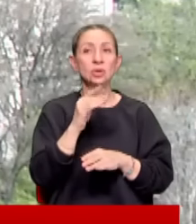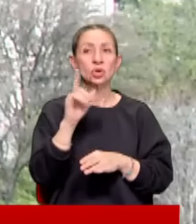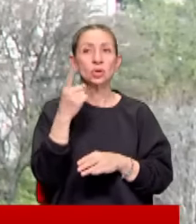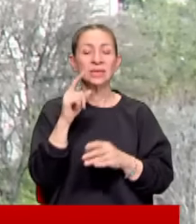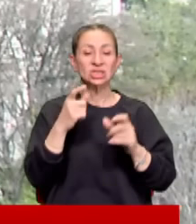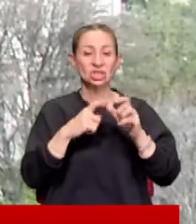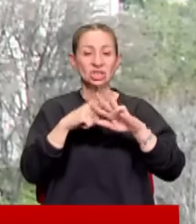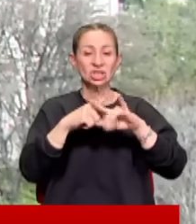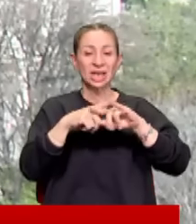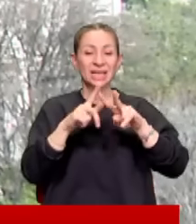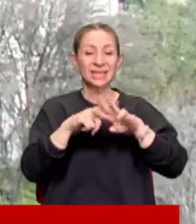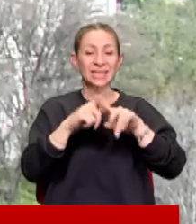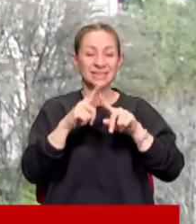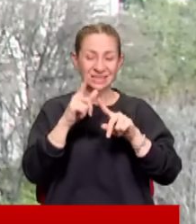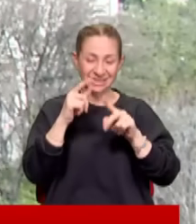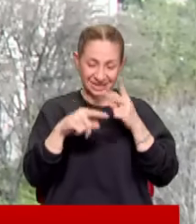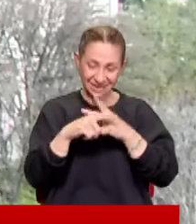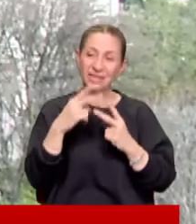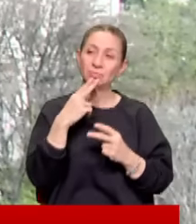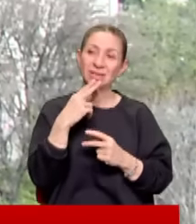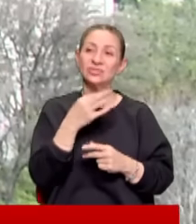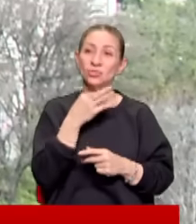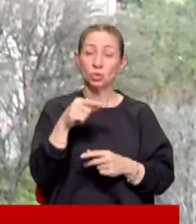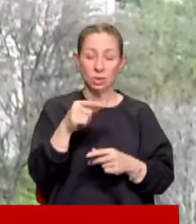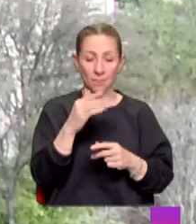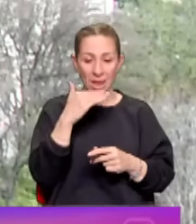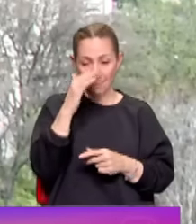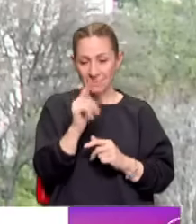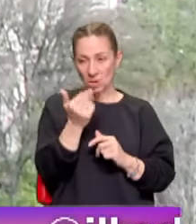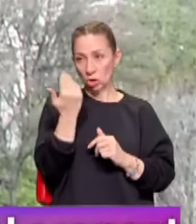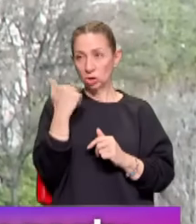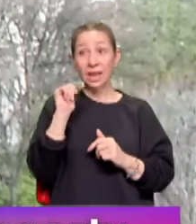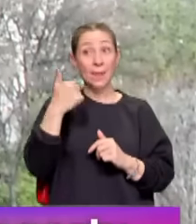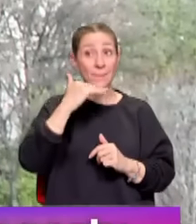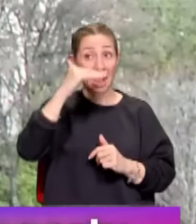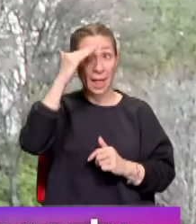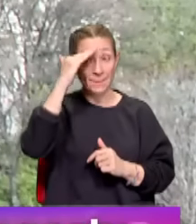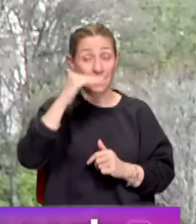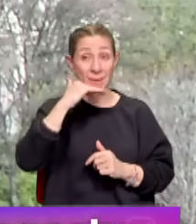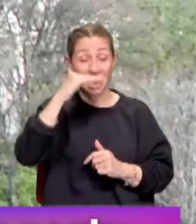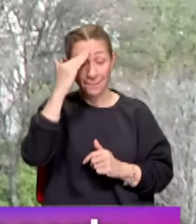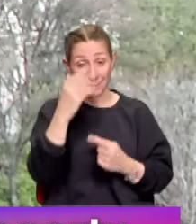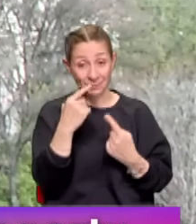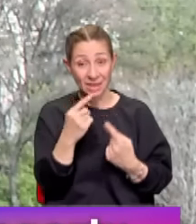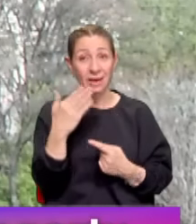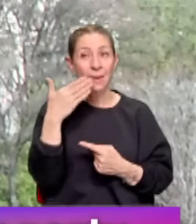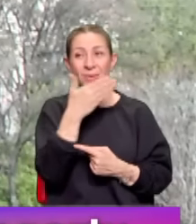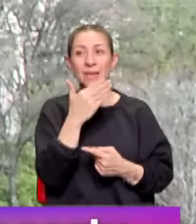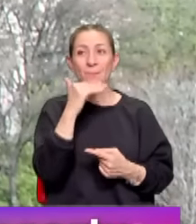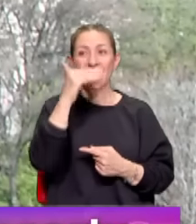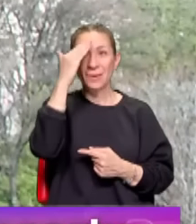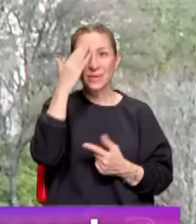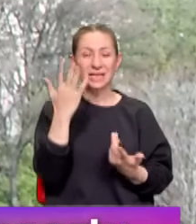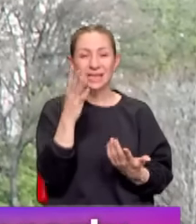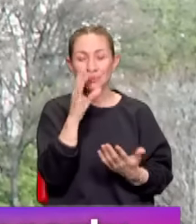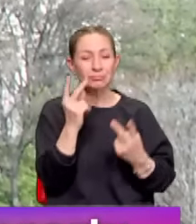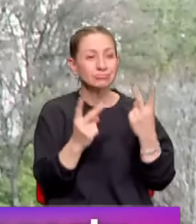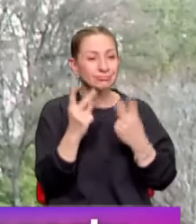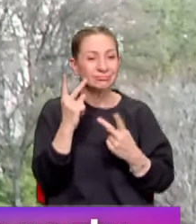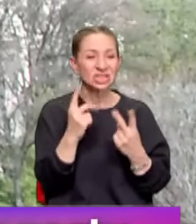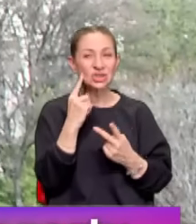Şehnaz Ersoy'dan bir rica edeyim. İşte bugün Arife, yarın bayram ve bayram dediğinizde Ramazan bayramı, işte kimileri